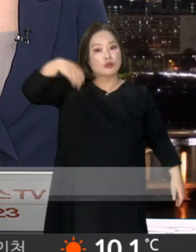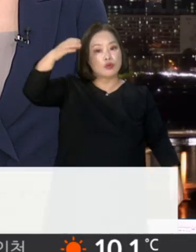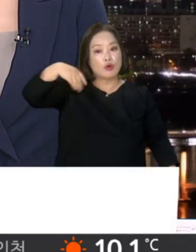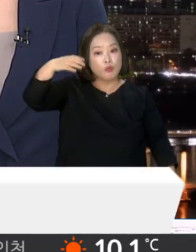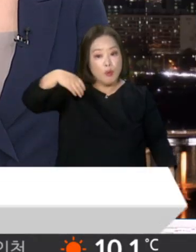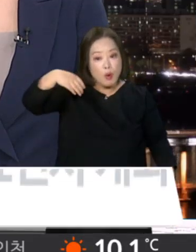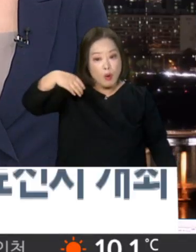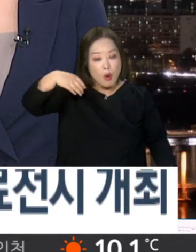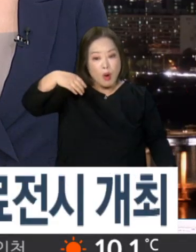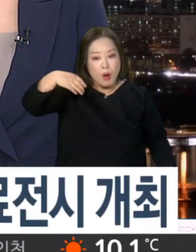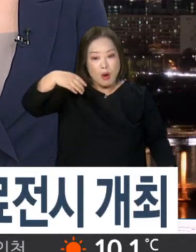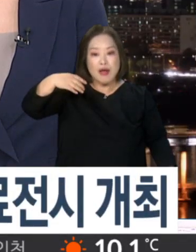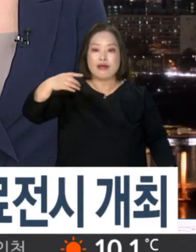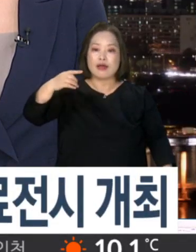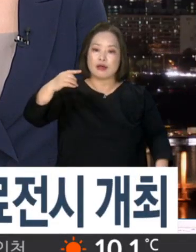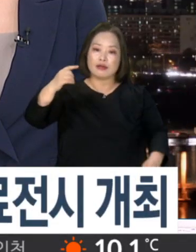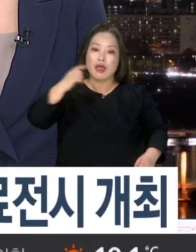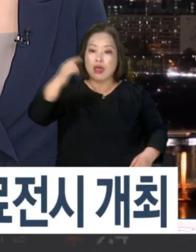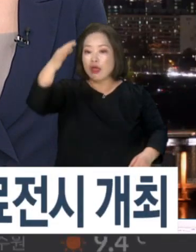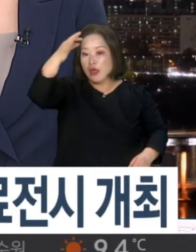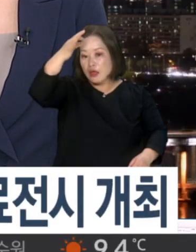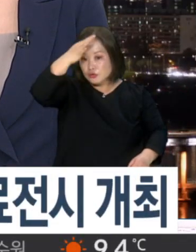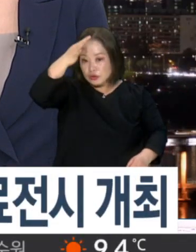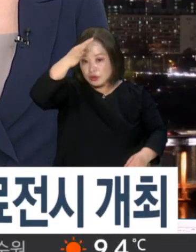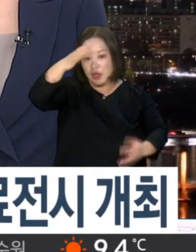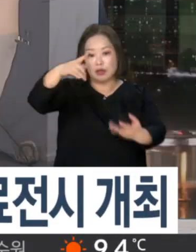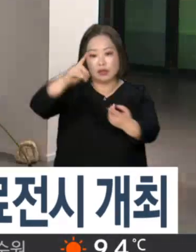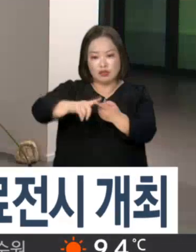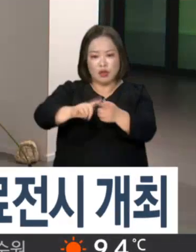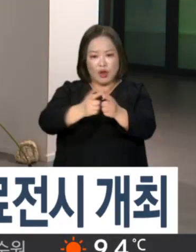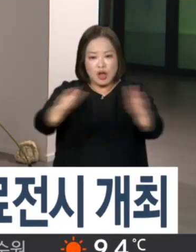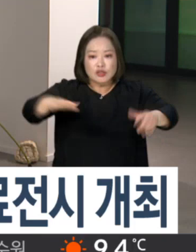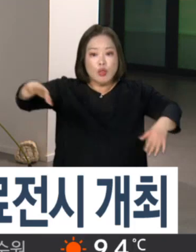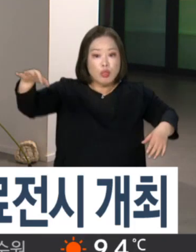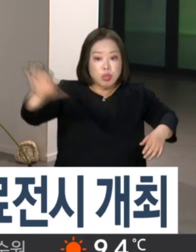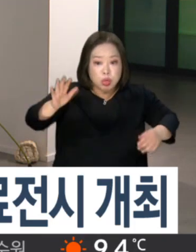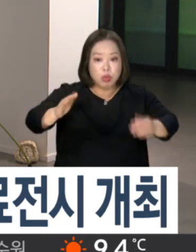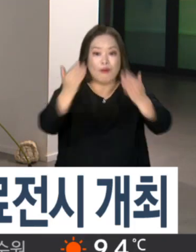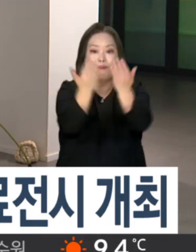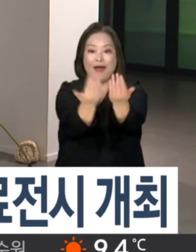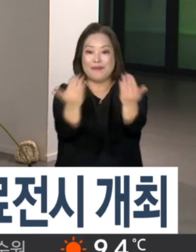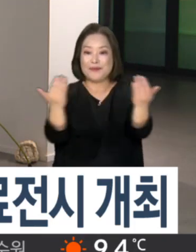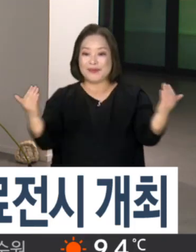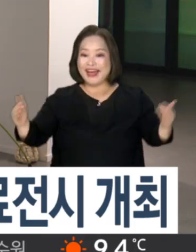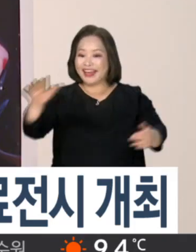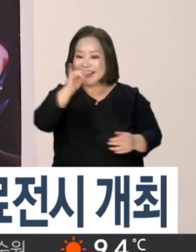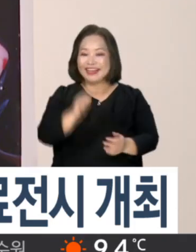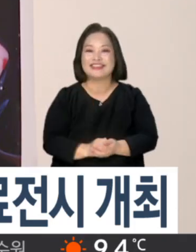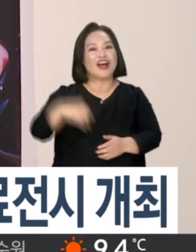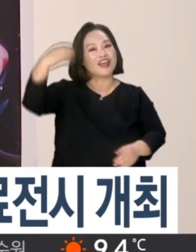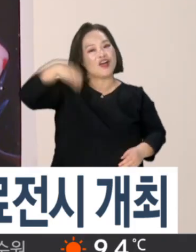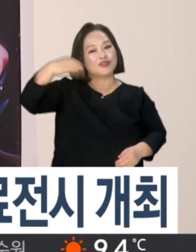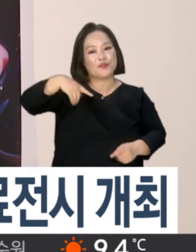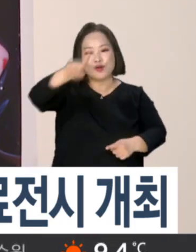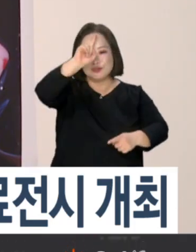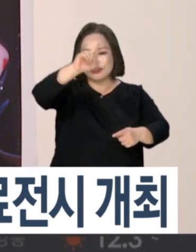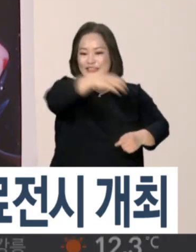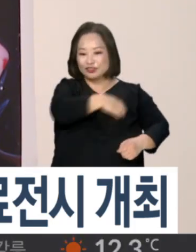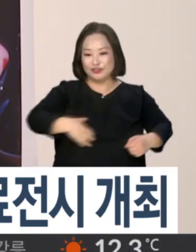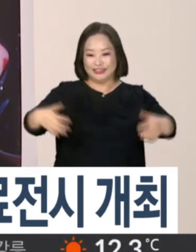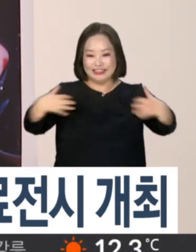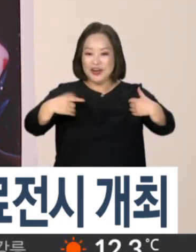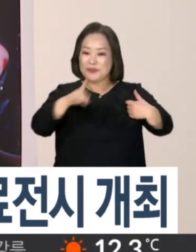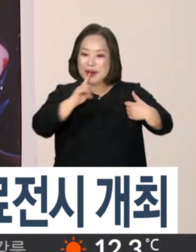서울 영등포 아트스퀘어에서 다음 달 말까지 다양한 무료 전시 행사가 진행됩니다. 영등포구청은 작은